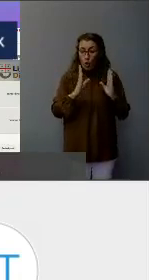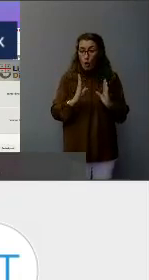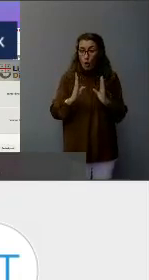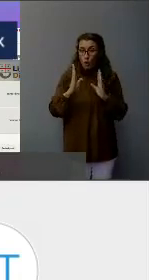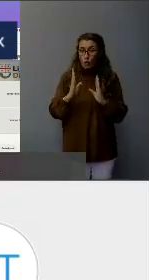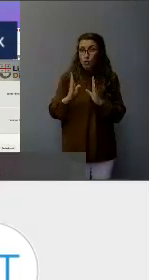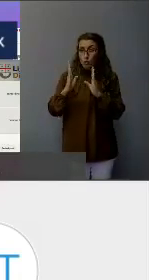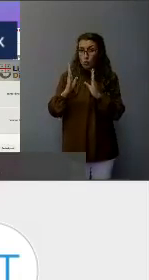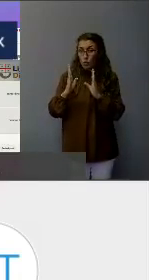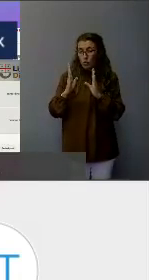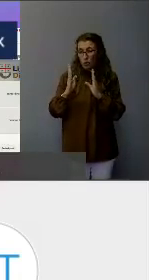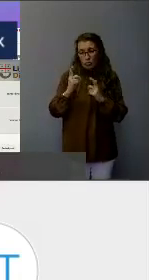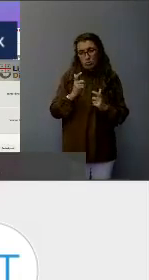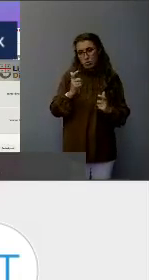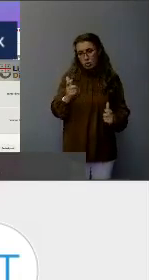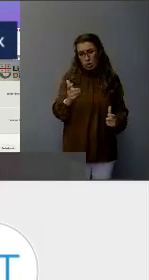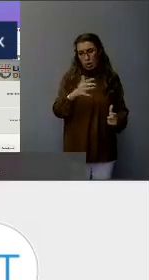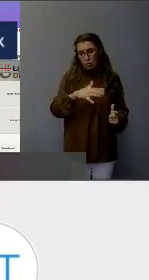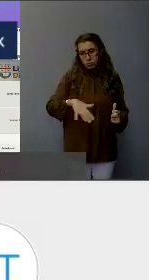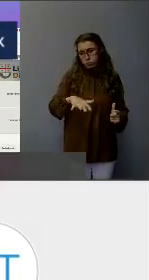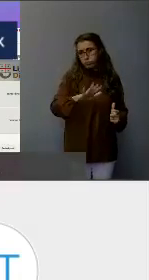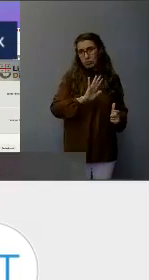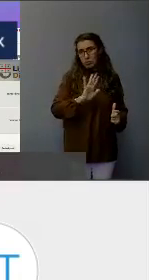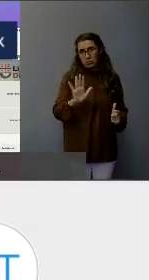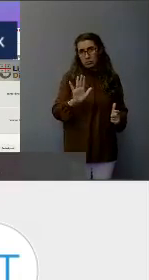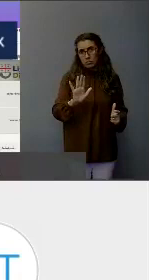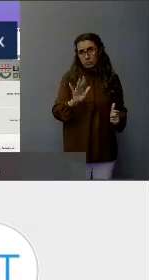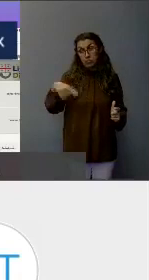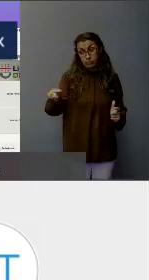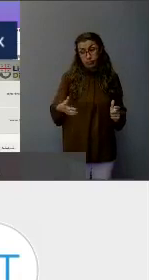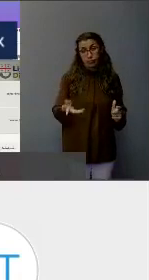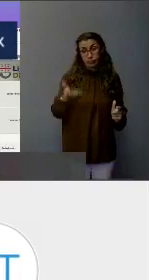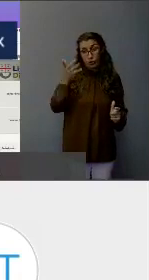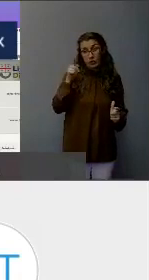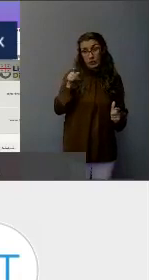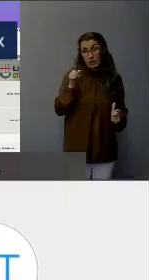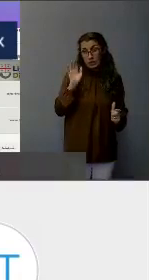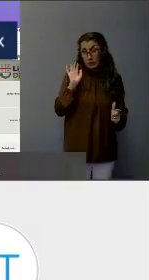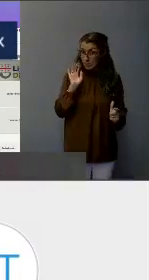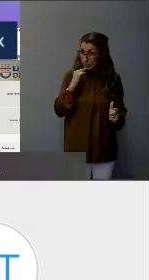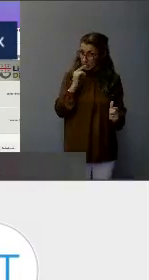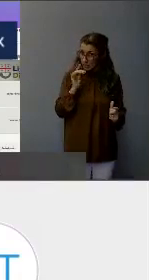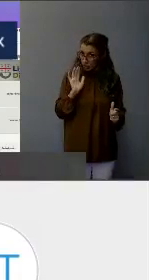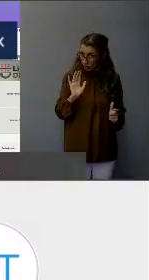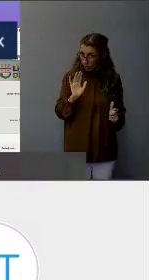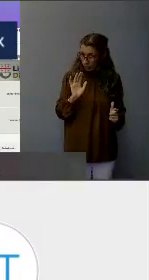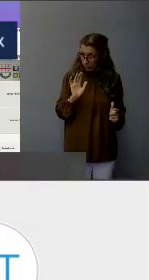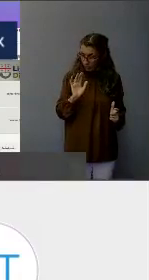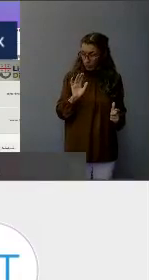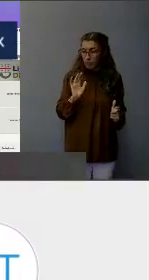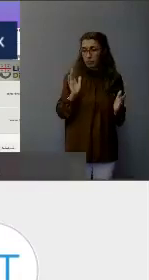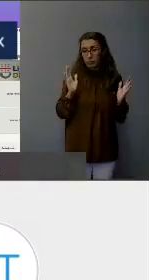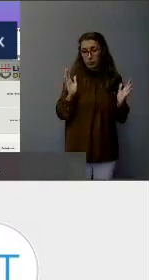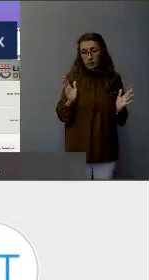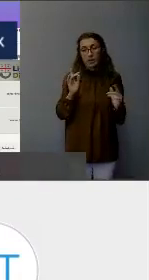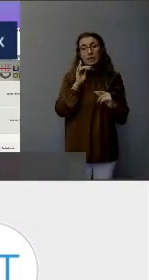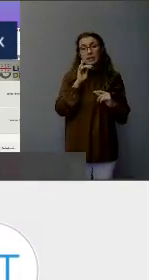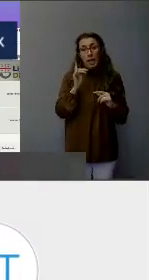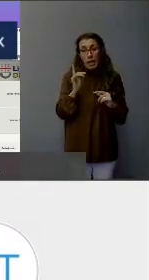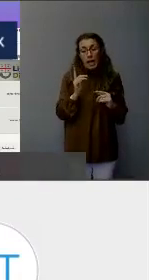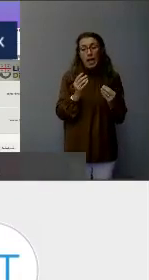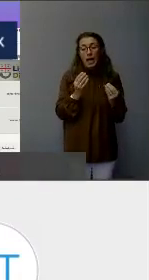troppe parole della soprintendenza quindi se anche un soggetto terzo